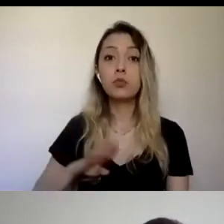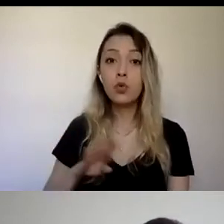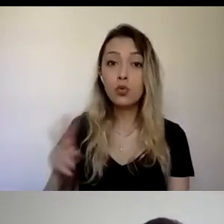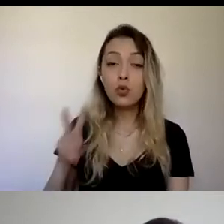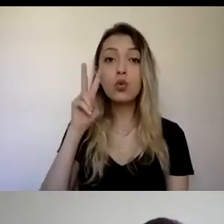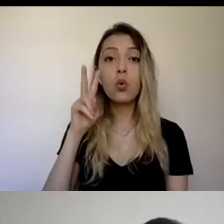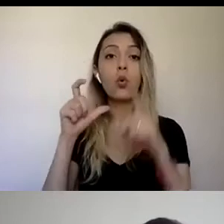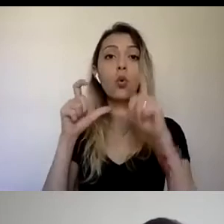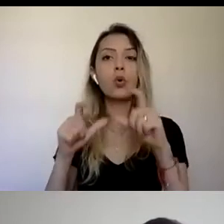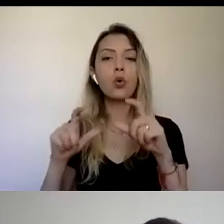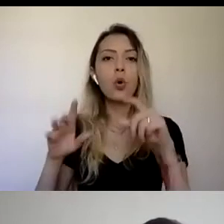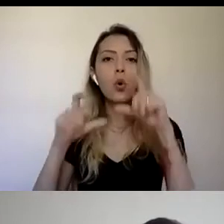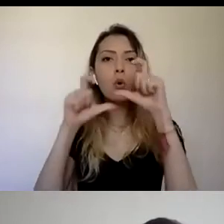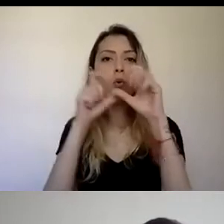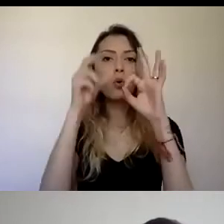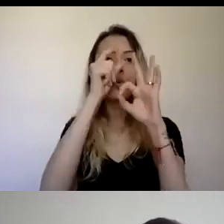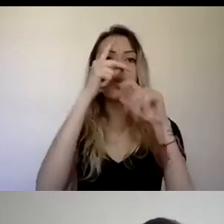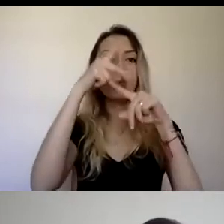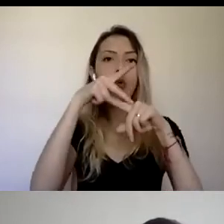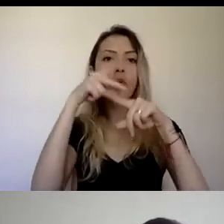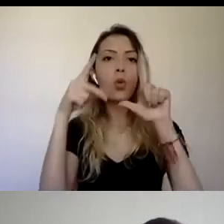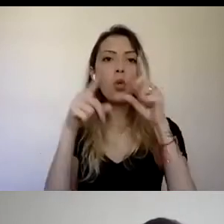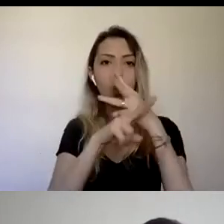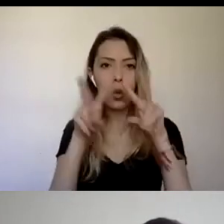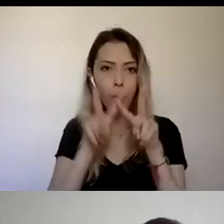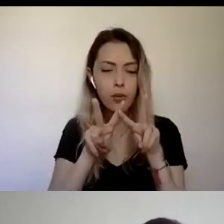çocukgözlemevi.org diye bir web sitesi var.